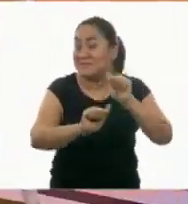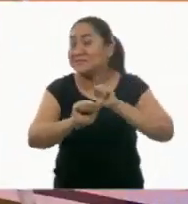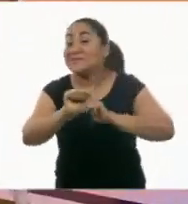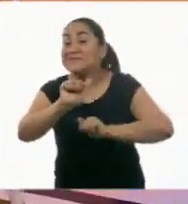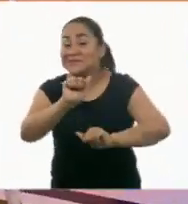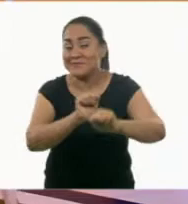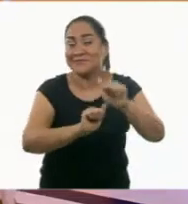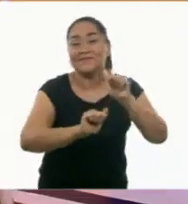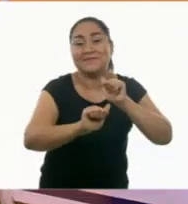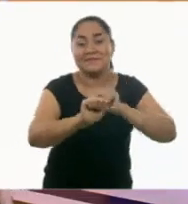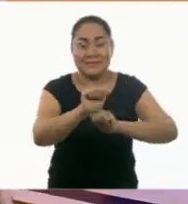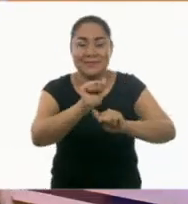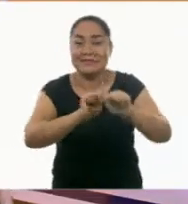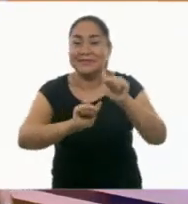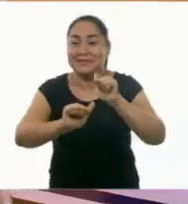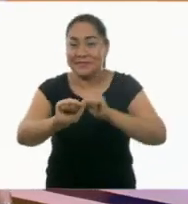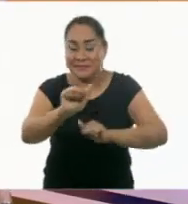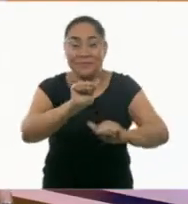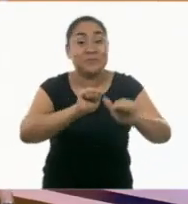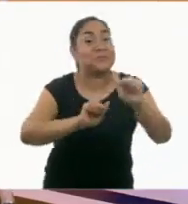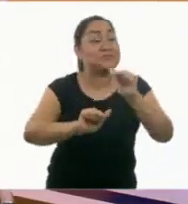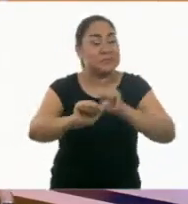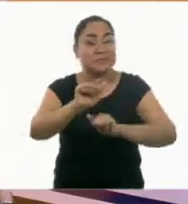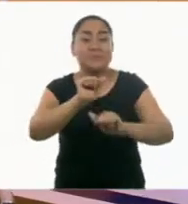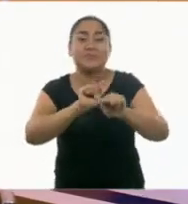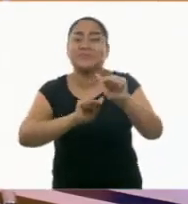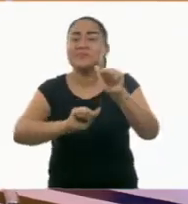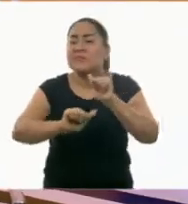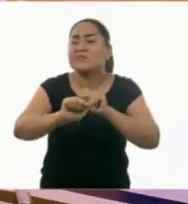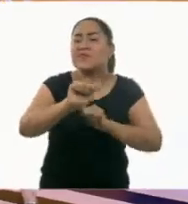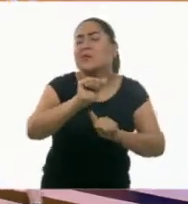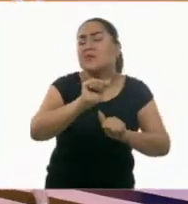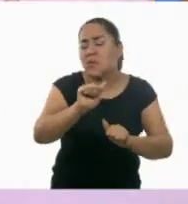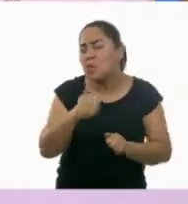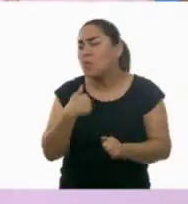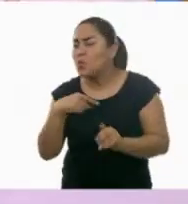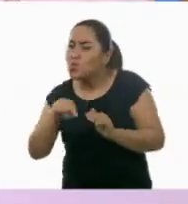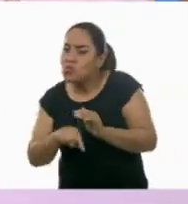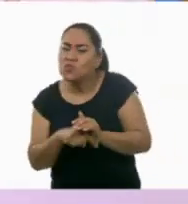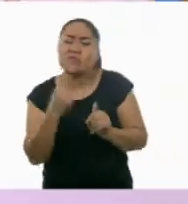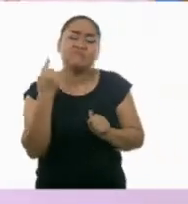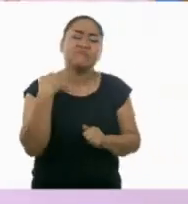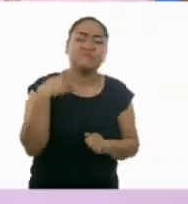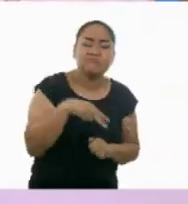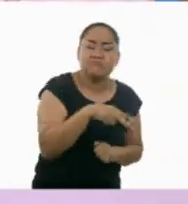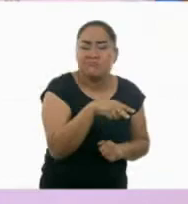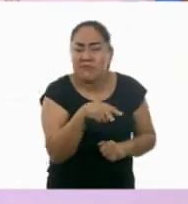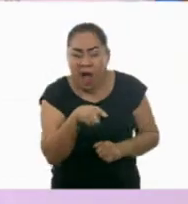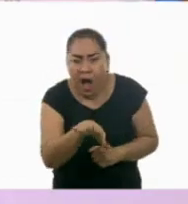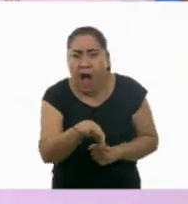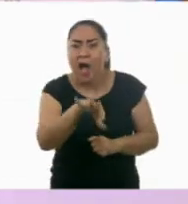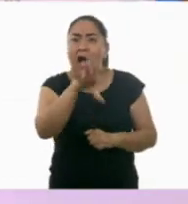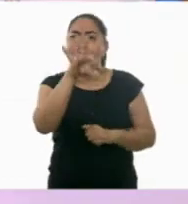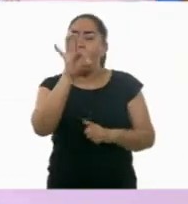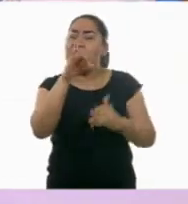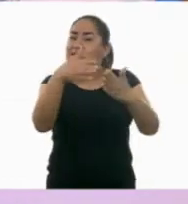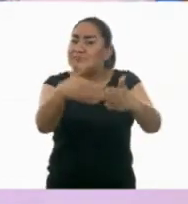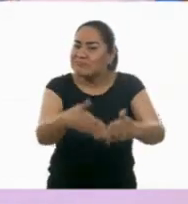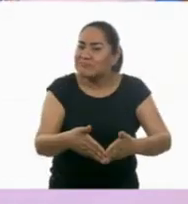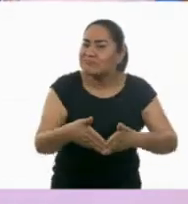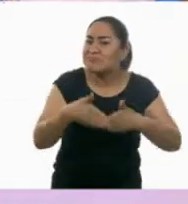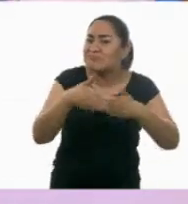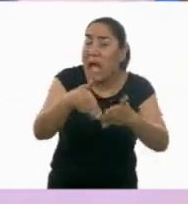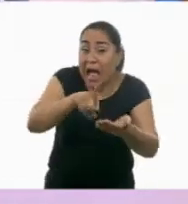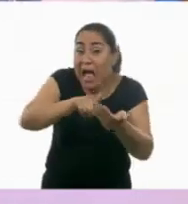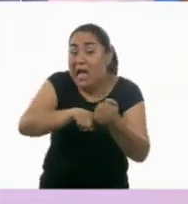a a a a a a a a a a a a a a a a a a a a a